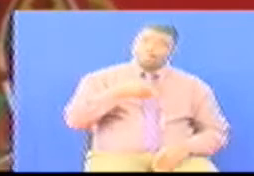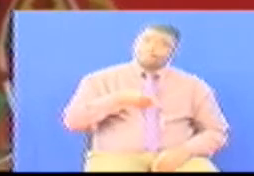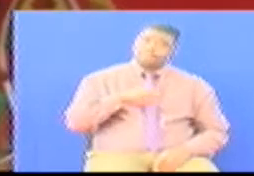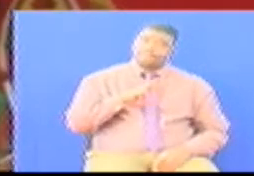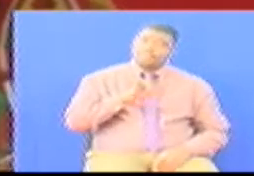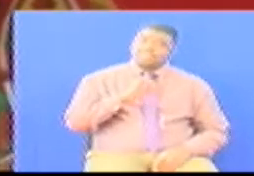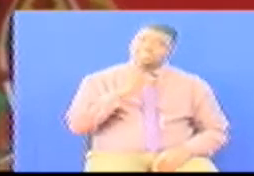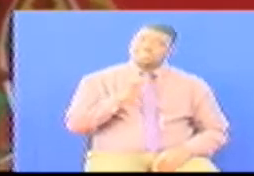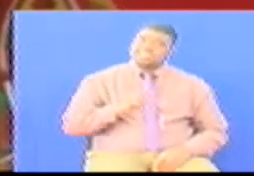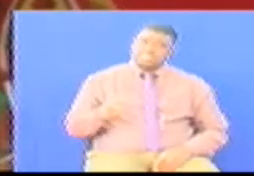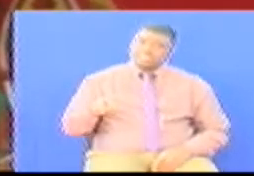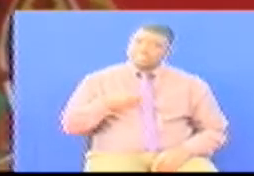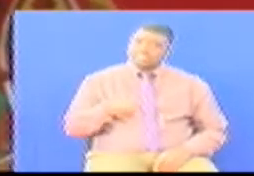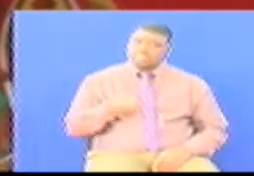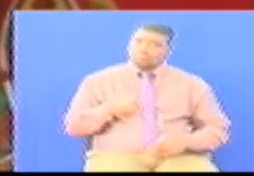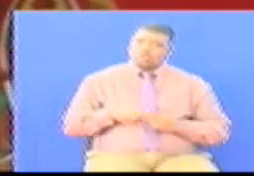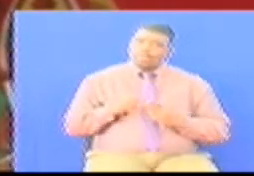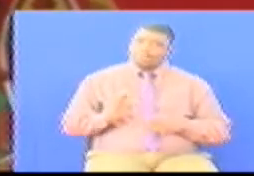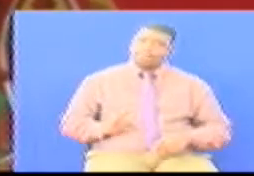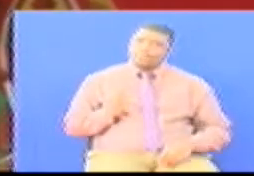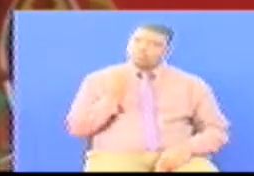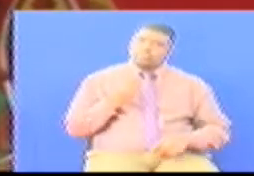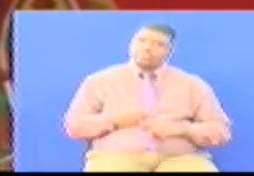inadaiwa jumla ya shilingi